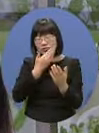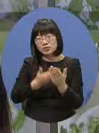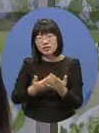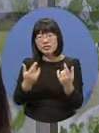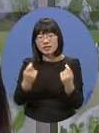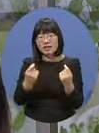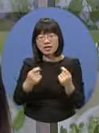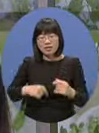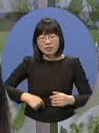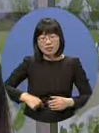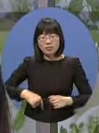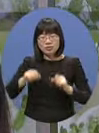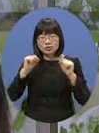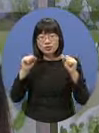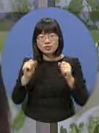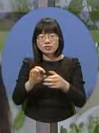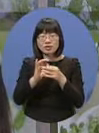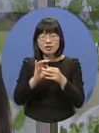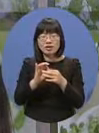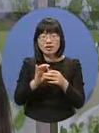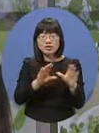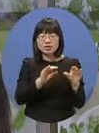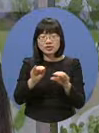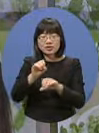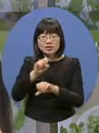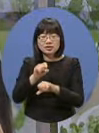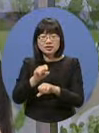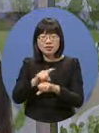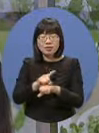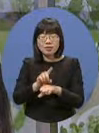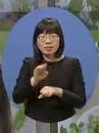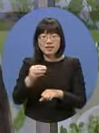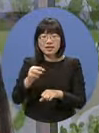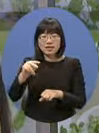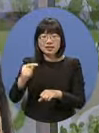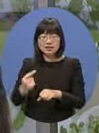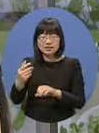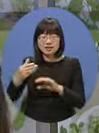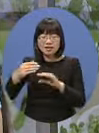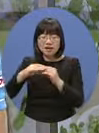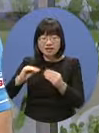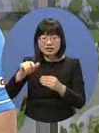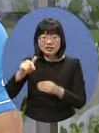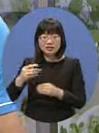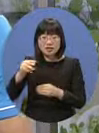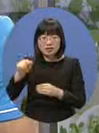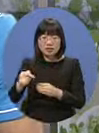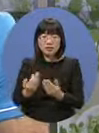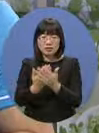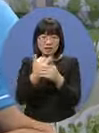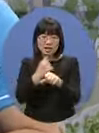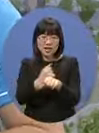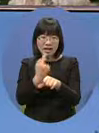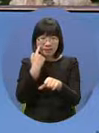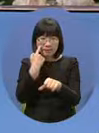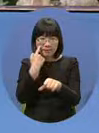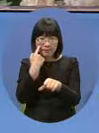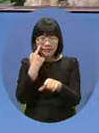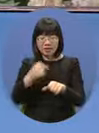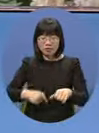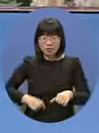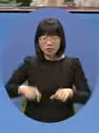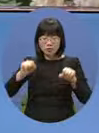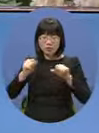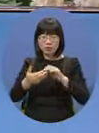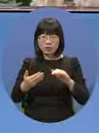그래서 복부 운동을 통해서 유연성, 밸런스, 근력을 조금 더 높여주는 동작을 한번 제가 좀 설명을 해드릴게요. 네. 선생님, 복부 운동 하기 전에 네. 그